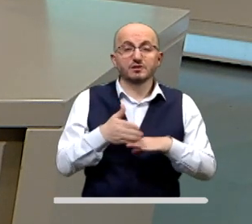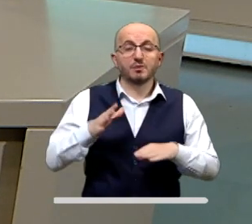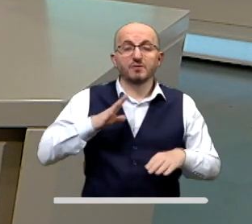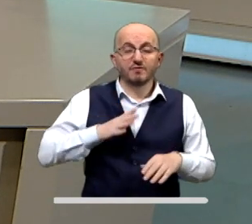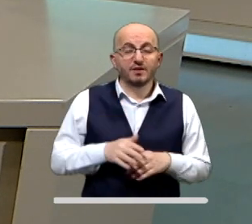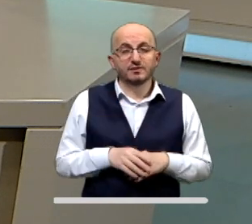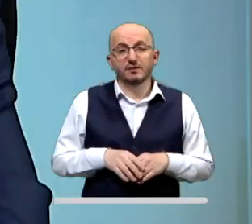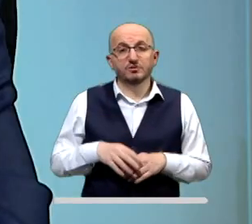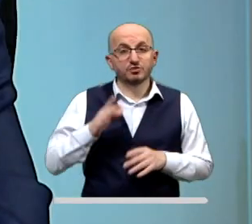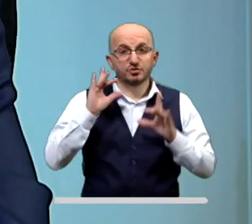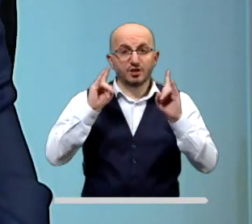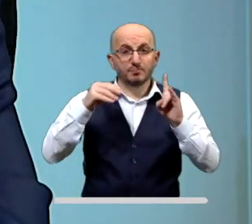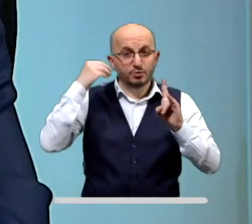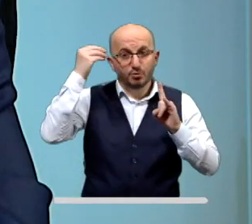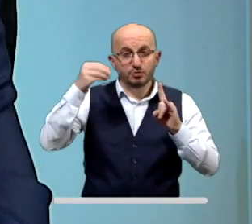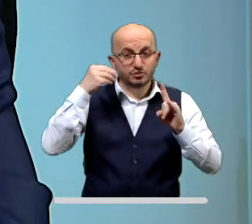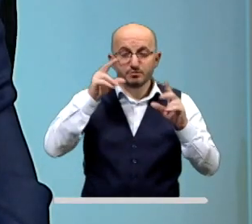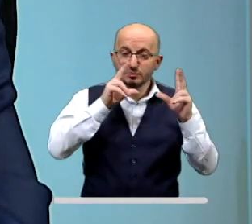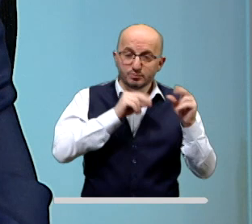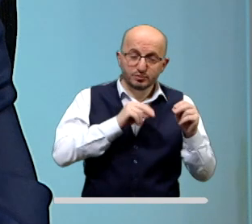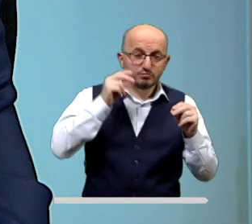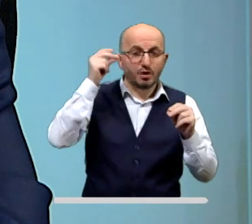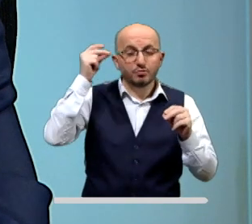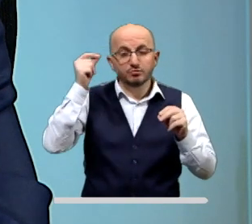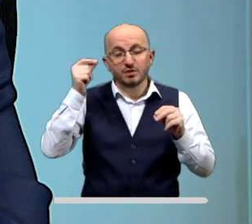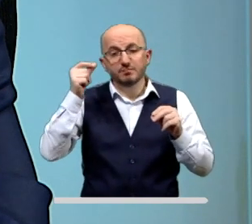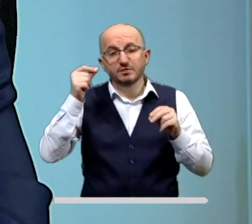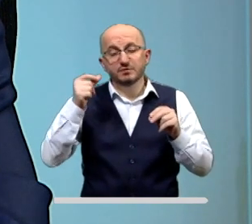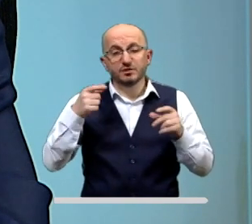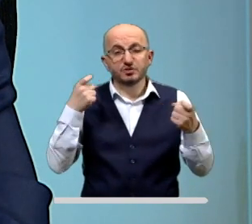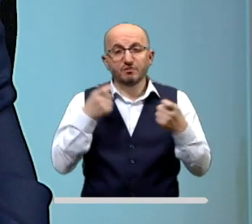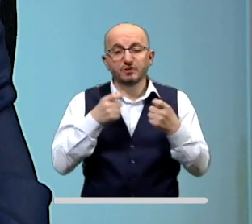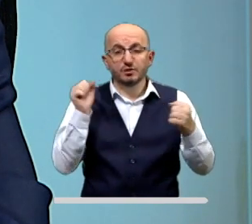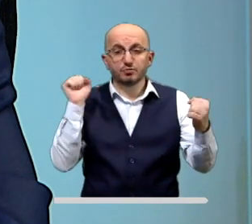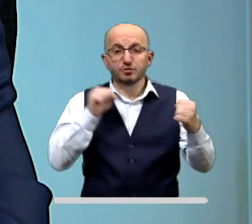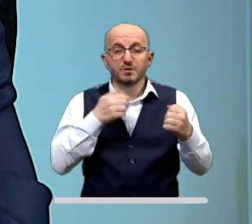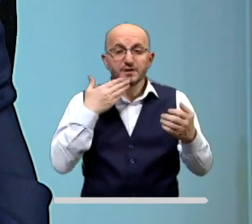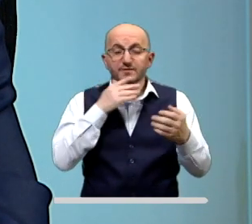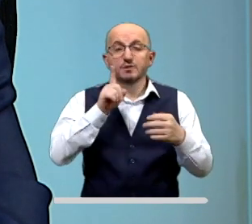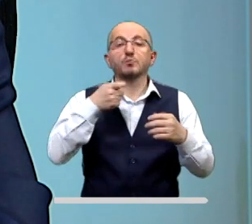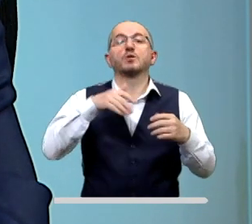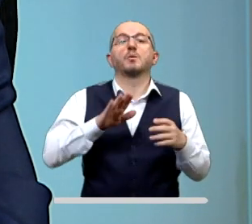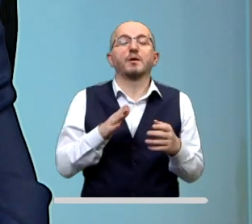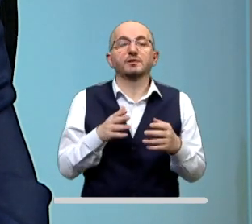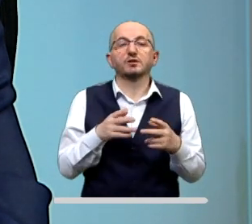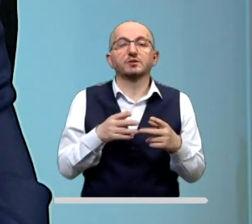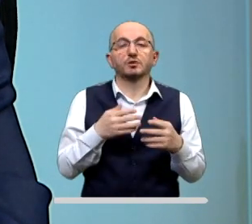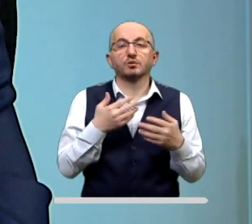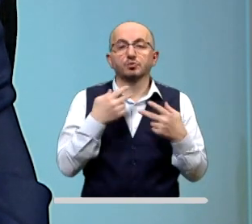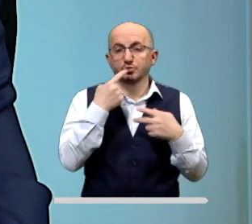bunu bize camide hocamız uyumak unutmak bir de savaşta düşmandan fırsat bulamamak diye